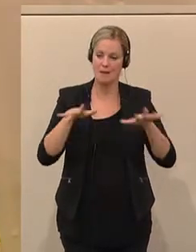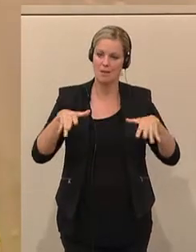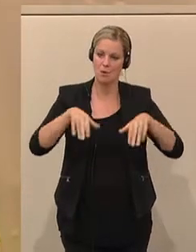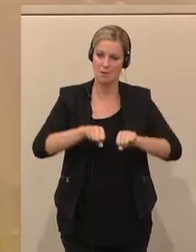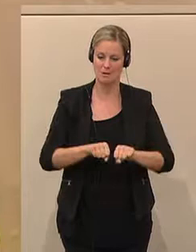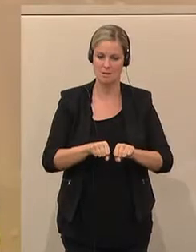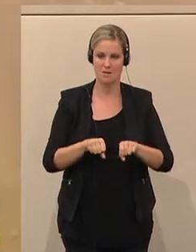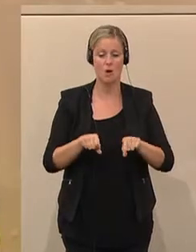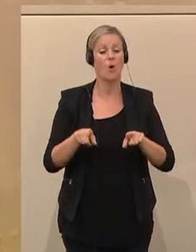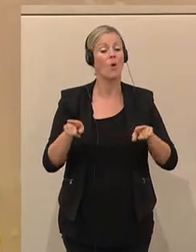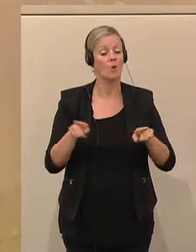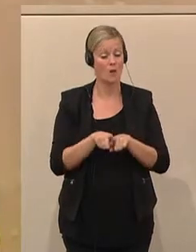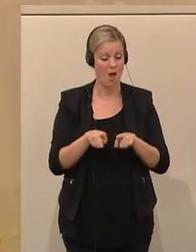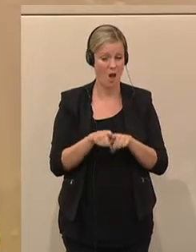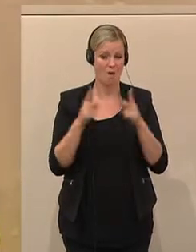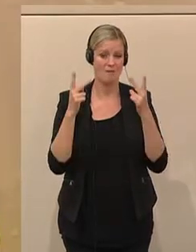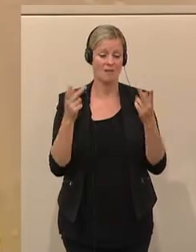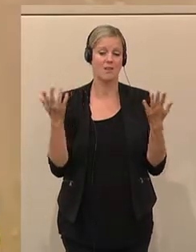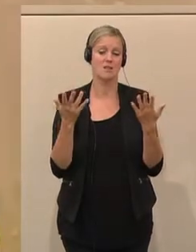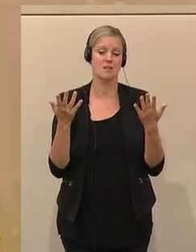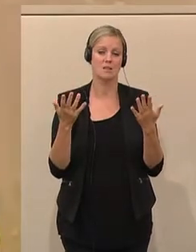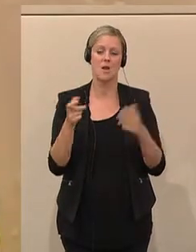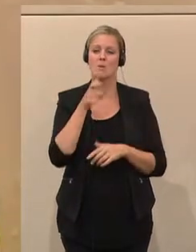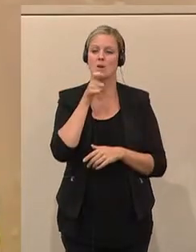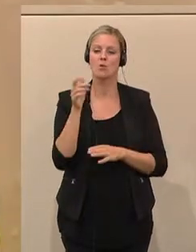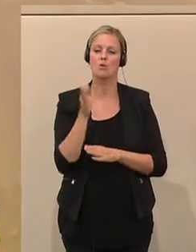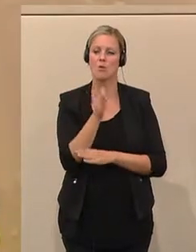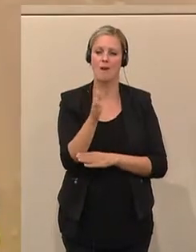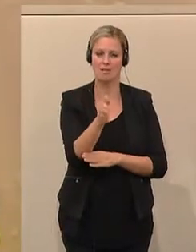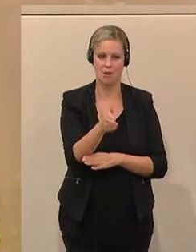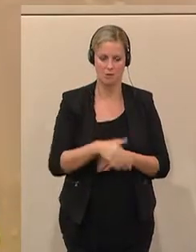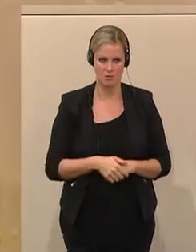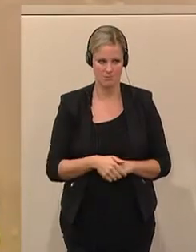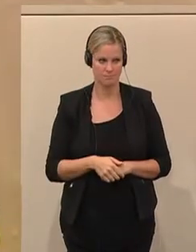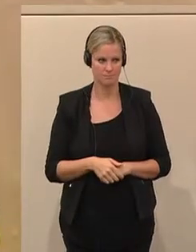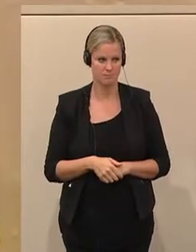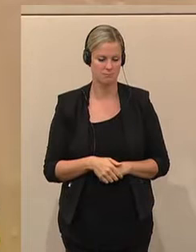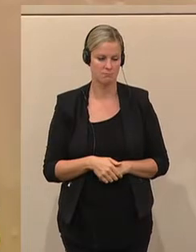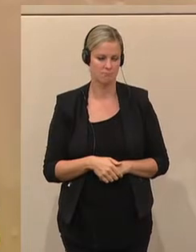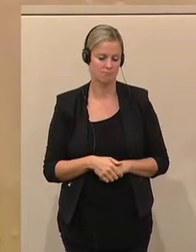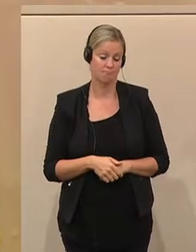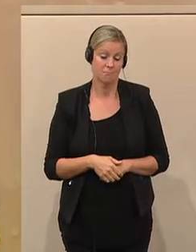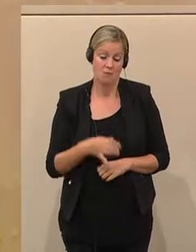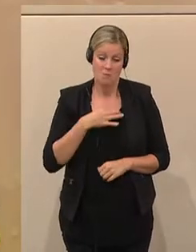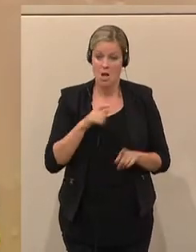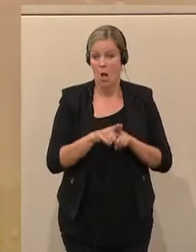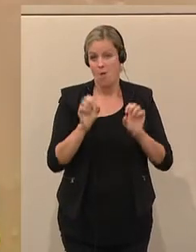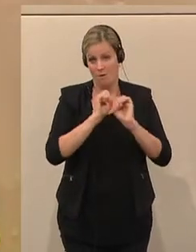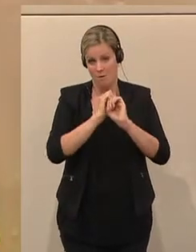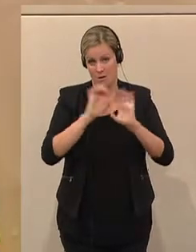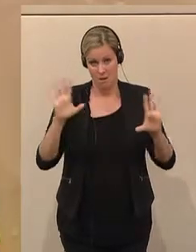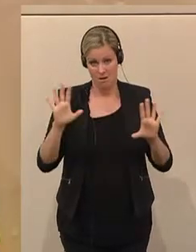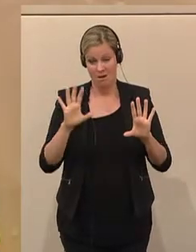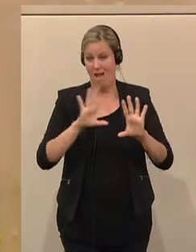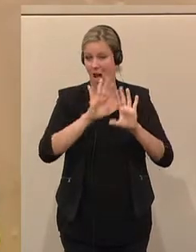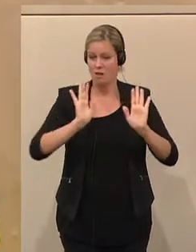auch die Berufsorientierung, die in unsere Schulen Einzug finden soll. Jedoch ist mir auch eines klar. Wir können nicht alles auf die